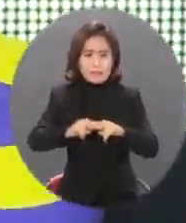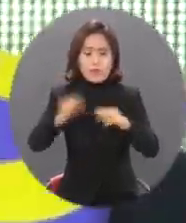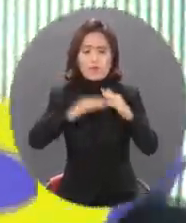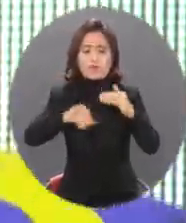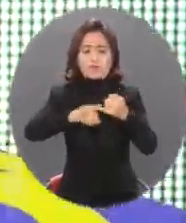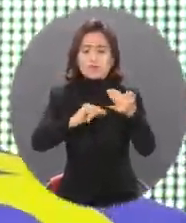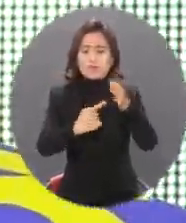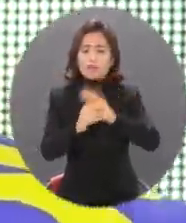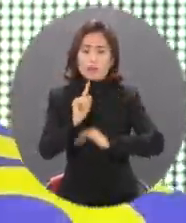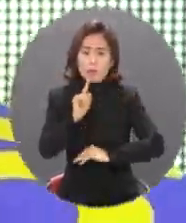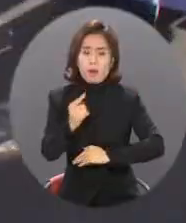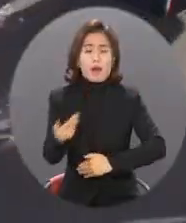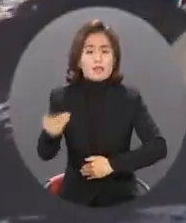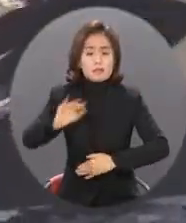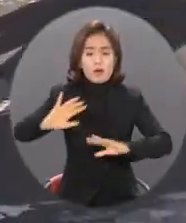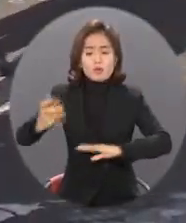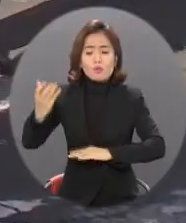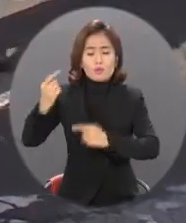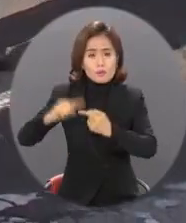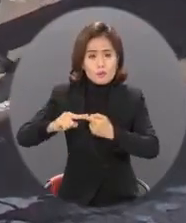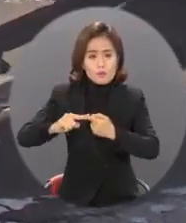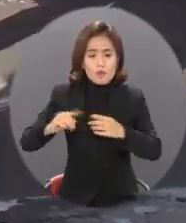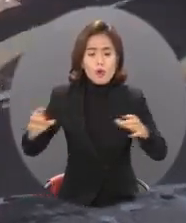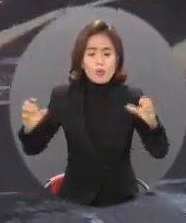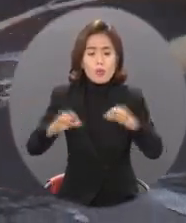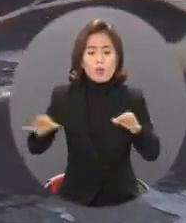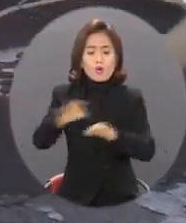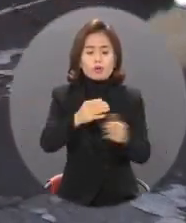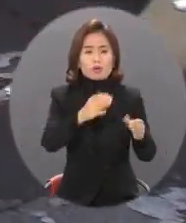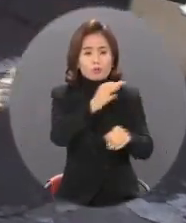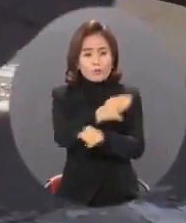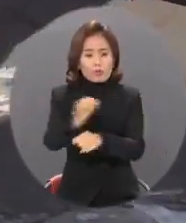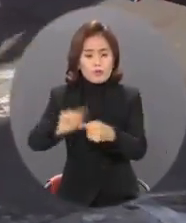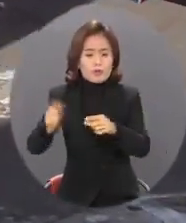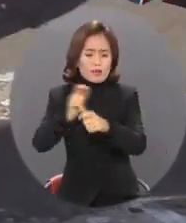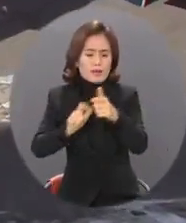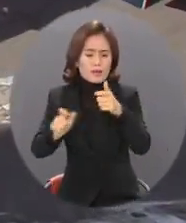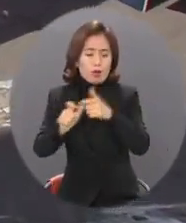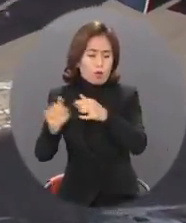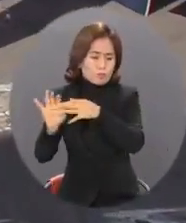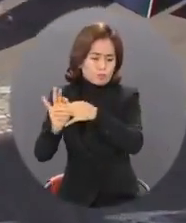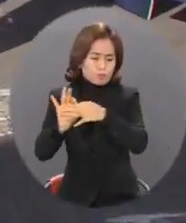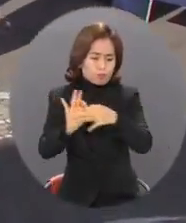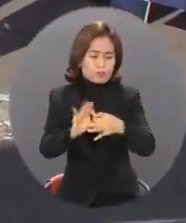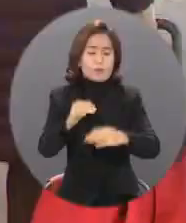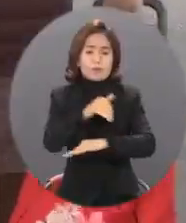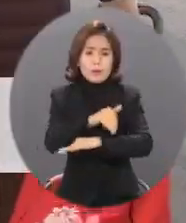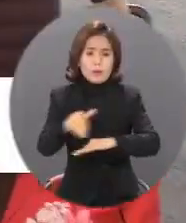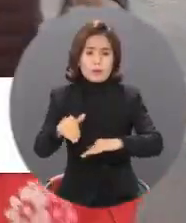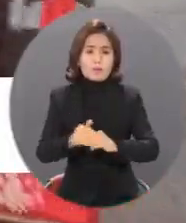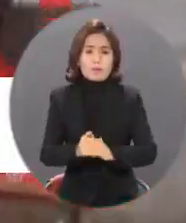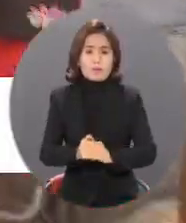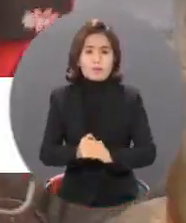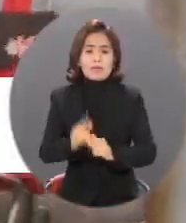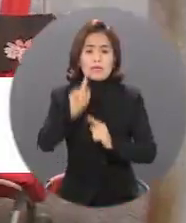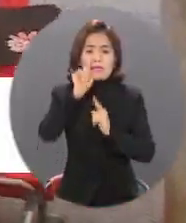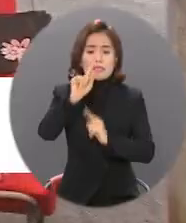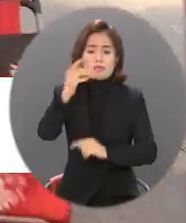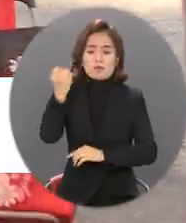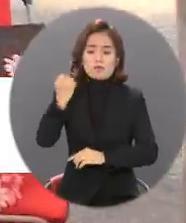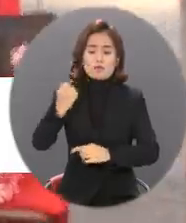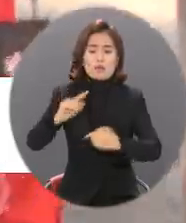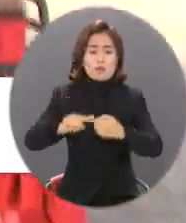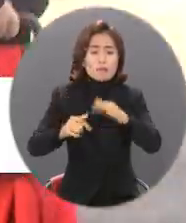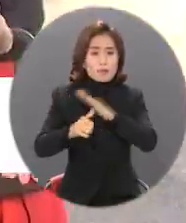가세했습니다. 하지만 국민의힘은 복합 쇼핑몰 이슈화를 계속 진행할 것으로 보입니다. 이준석 국민의힘